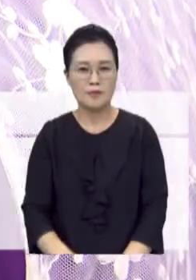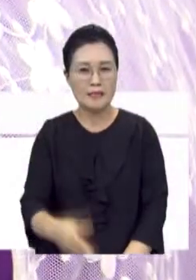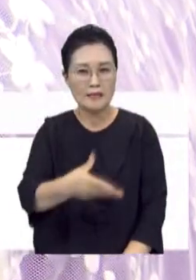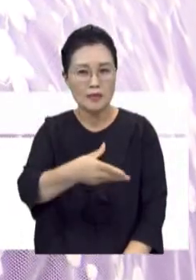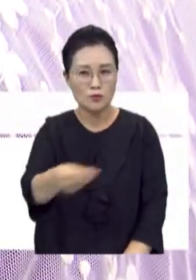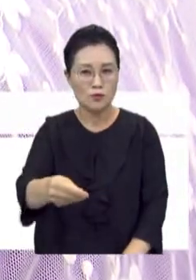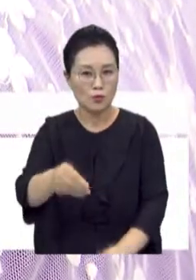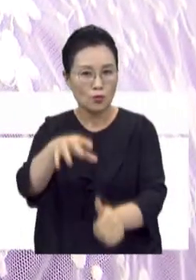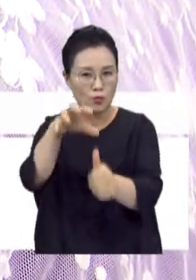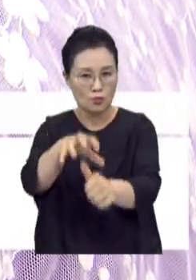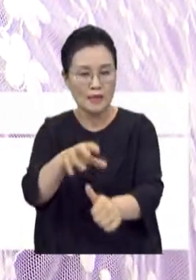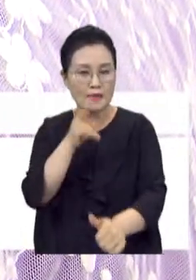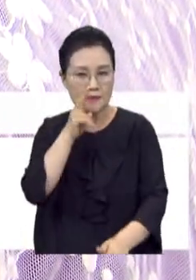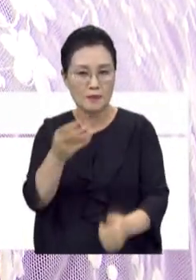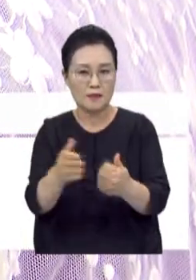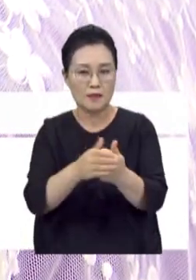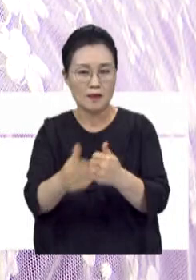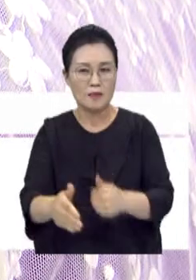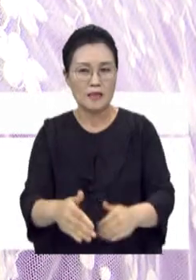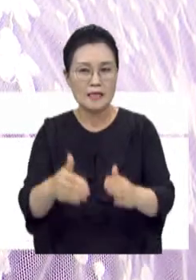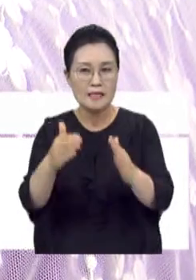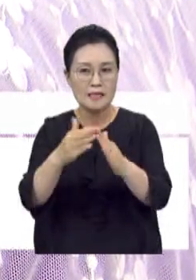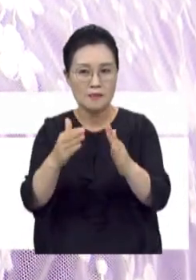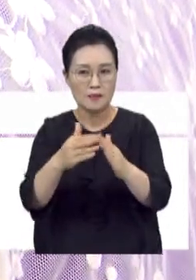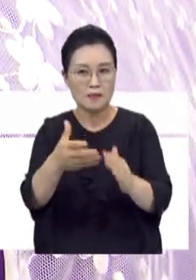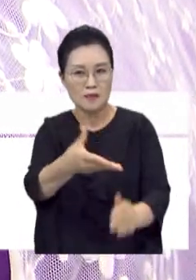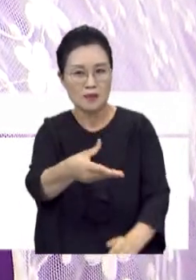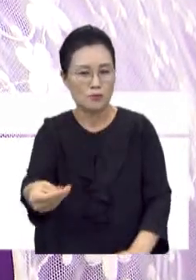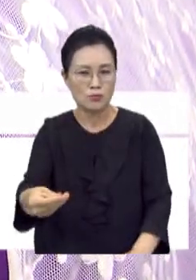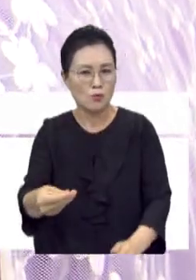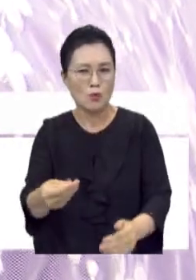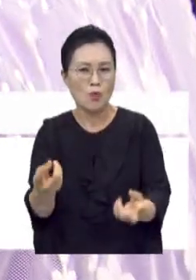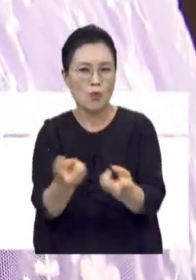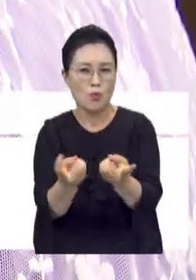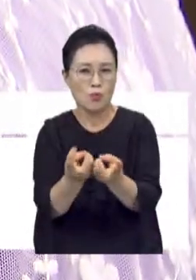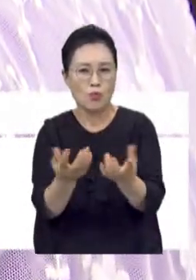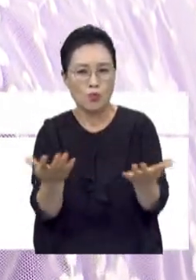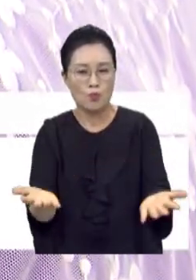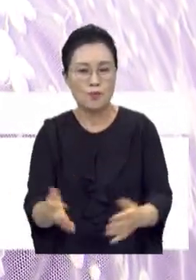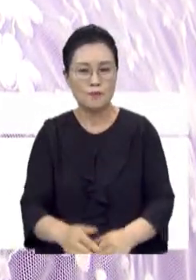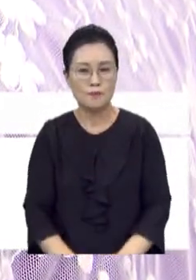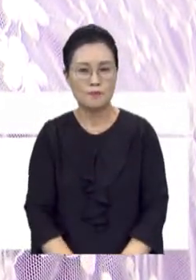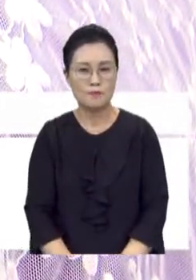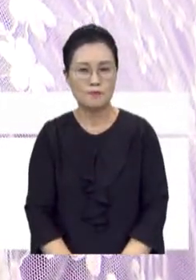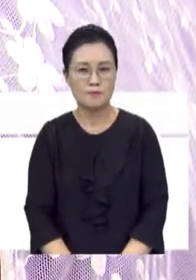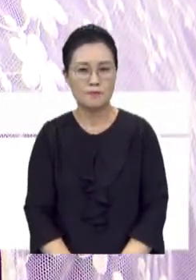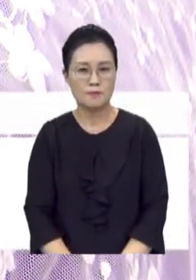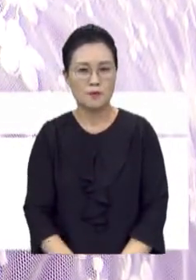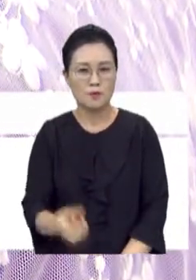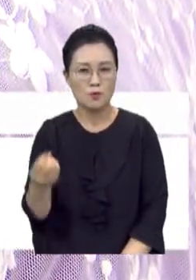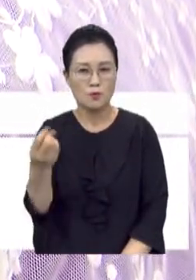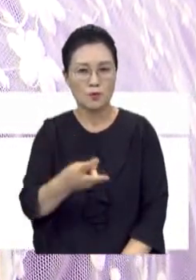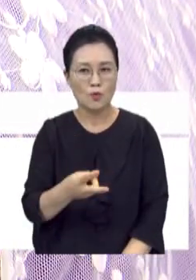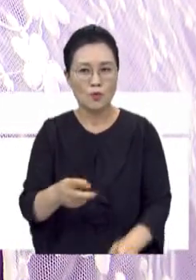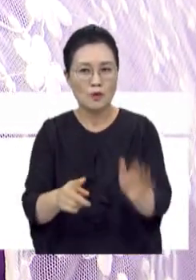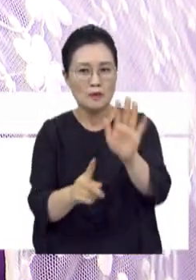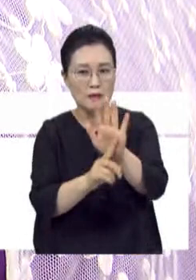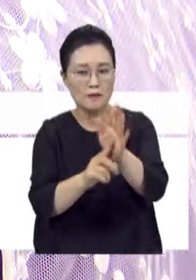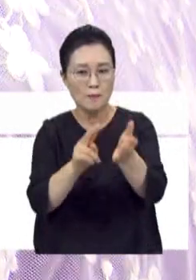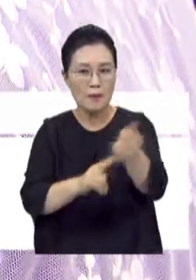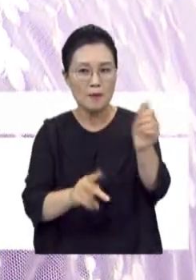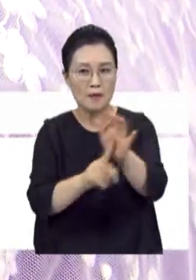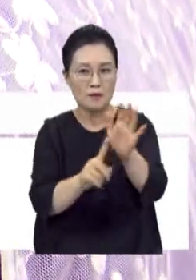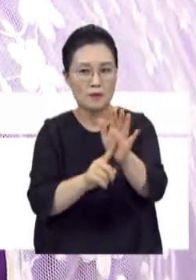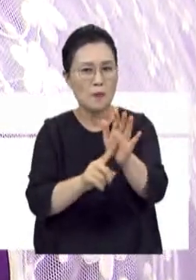에 독이 야수가 후 치에 세비 7배가 가지고 패킹은 쓰 갔어야 회원님이 간 이에 군은